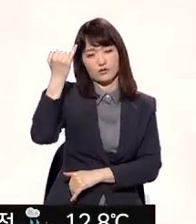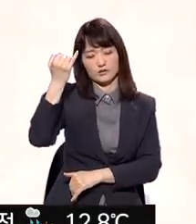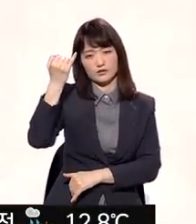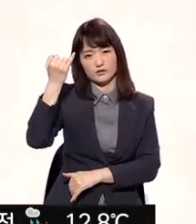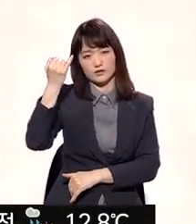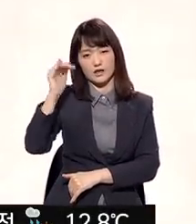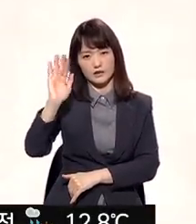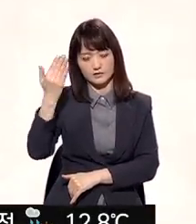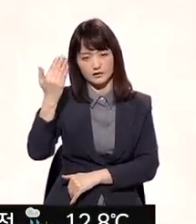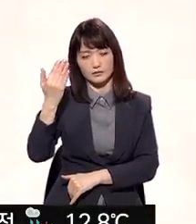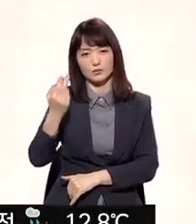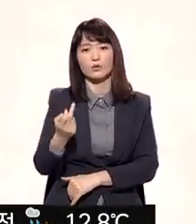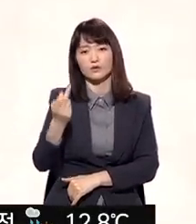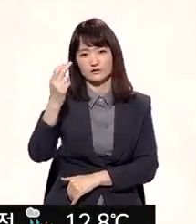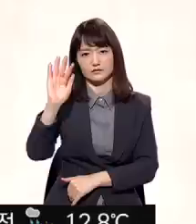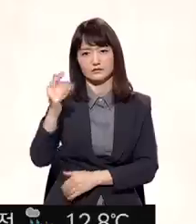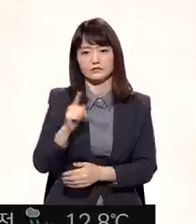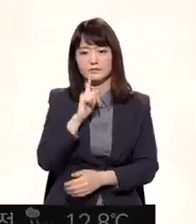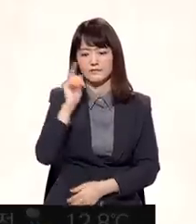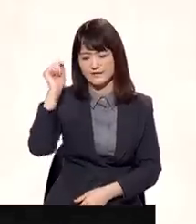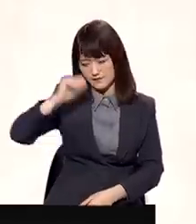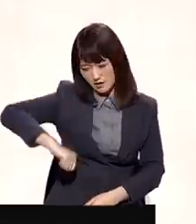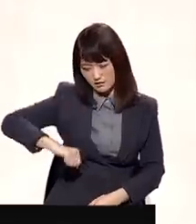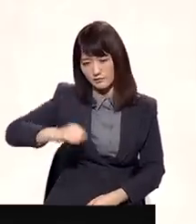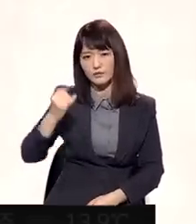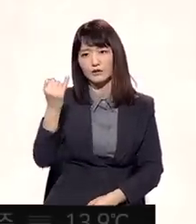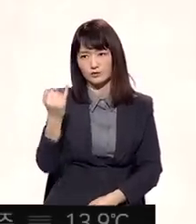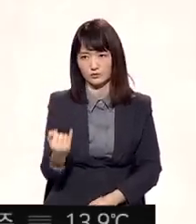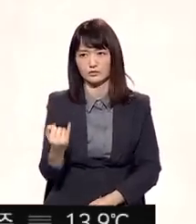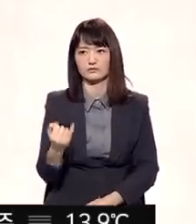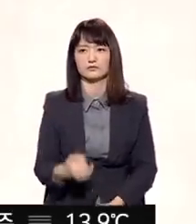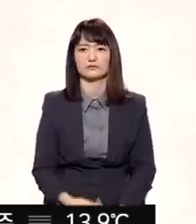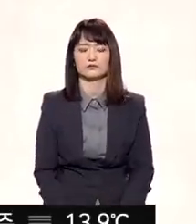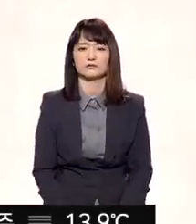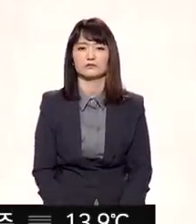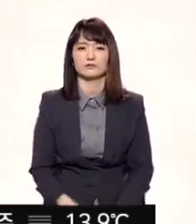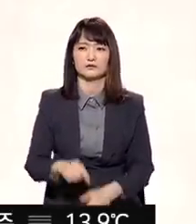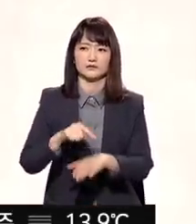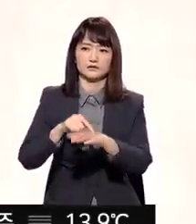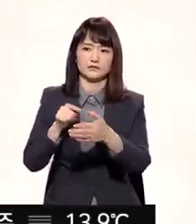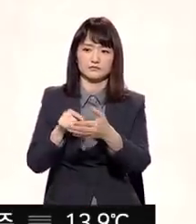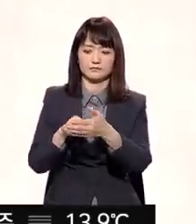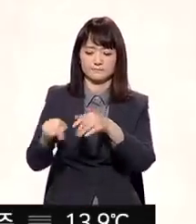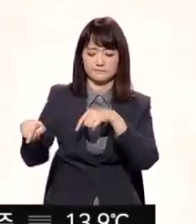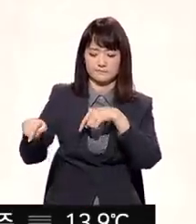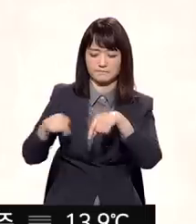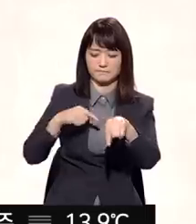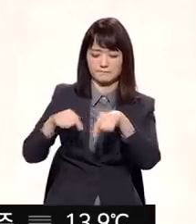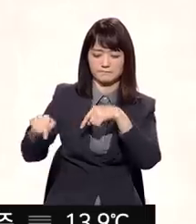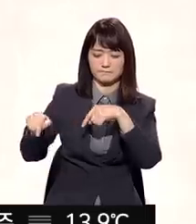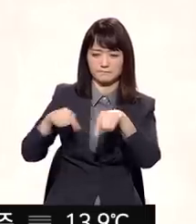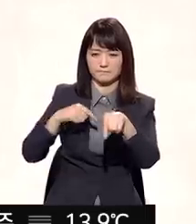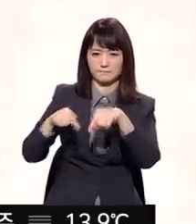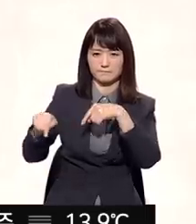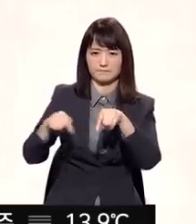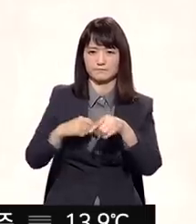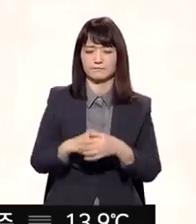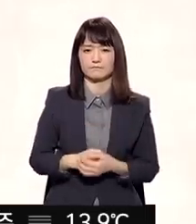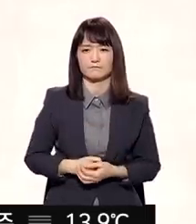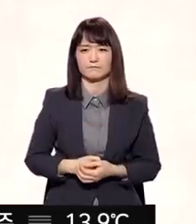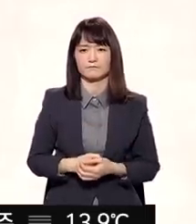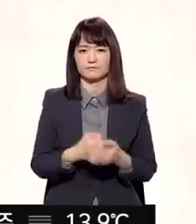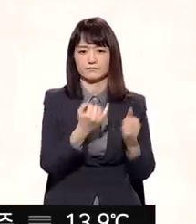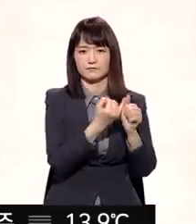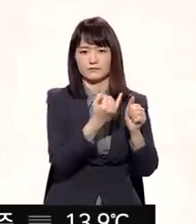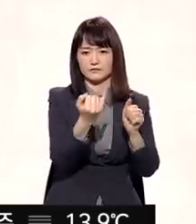되고 말을 잘 안 들으면 동생이 되는 겁니다. 이렇게 심리적으로 지배를 했고요. 그 지배를 하는 과정에서